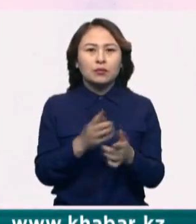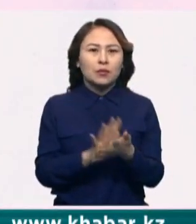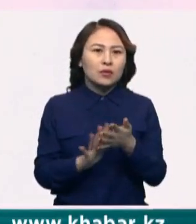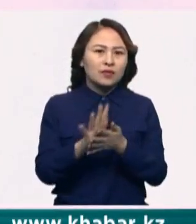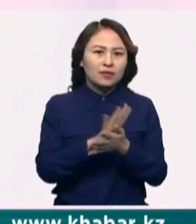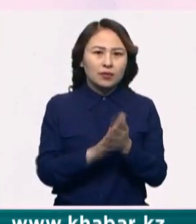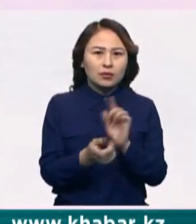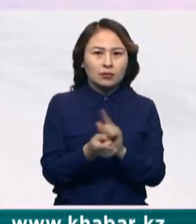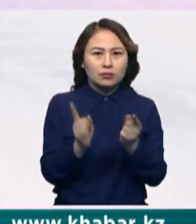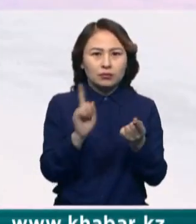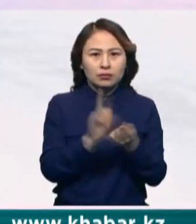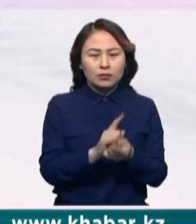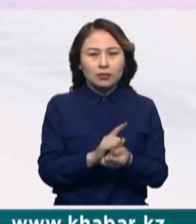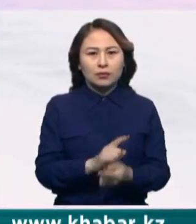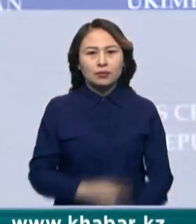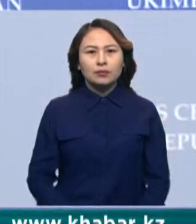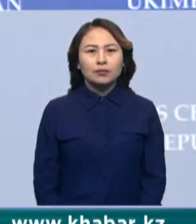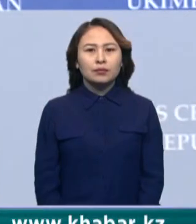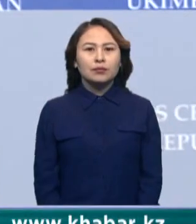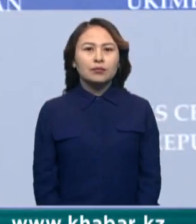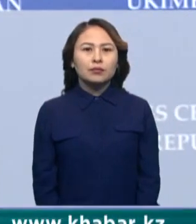еш өзгеріссіз қала бермек.